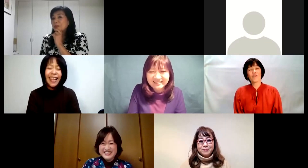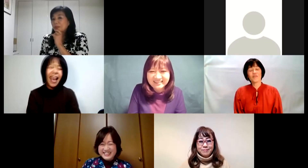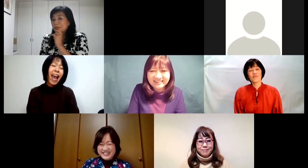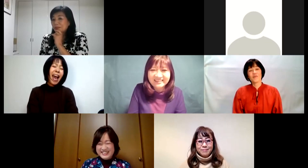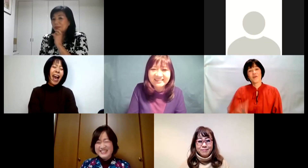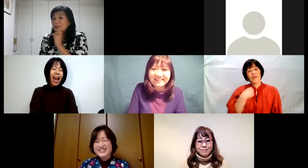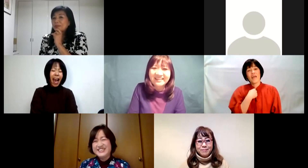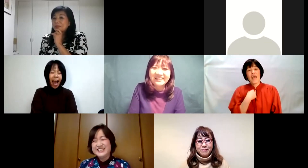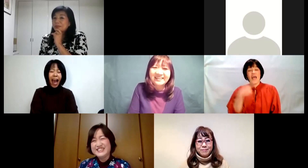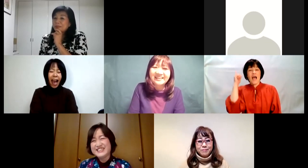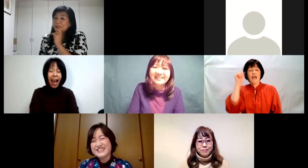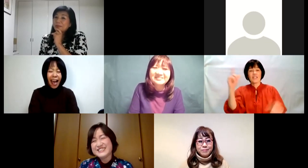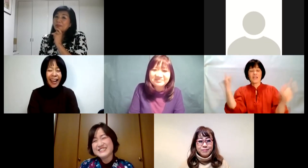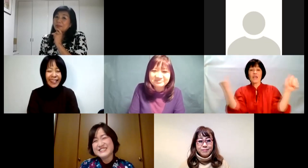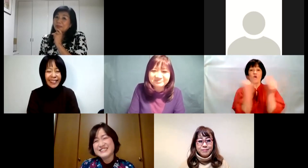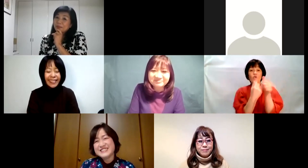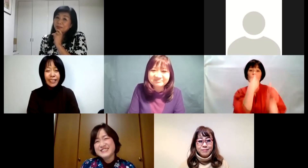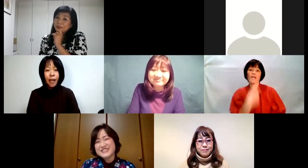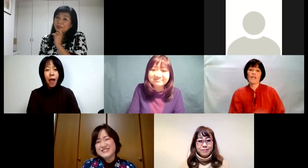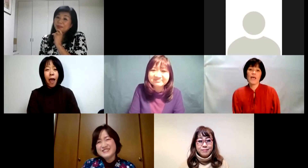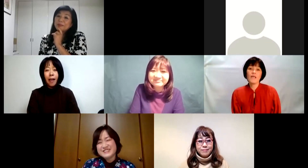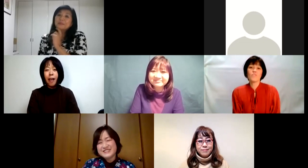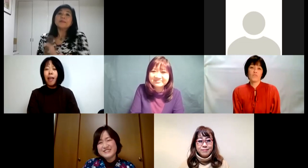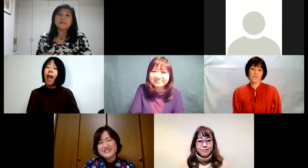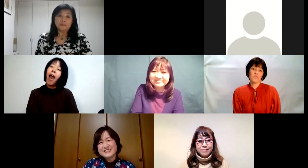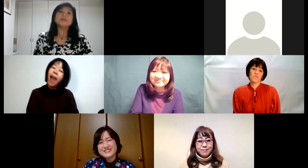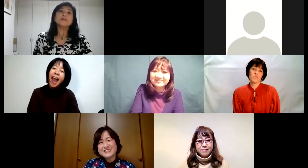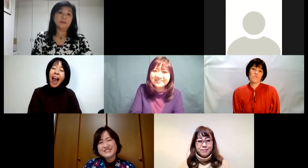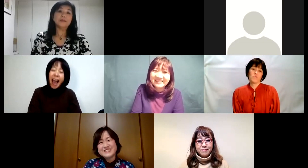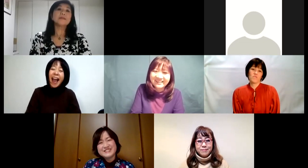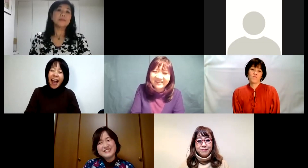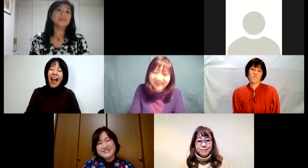よ。明日結婚式やで。